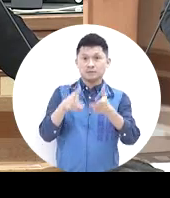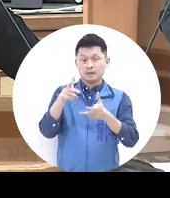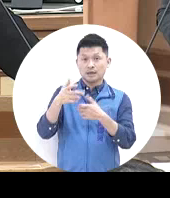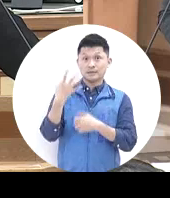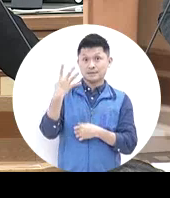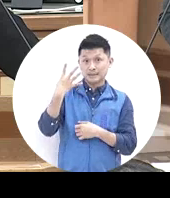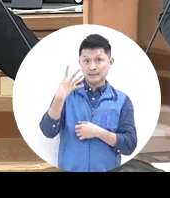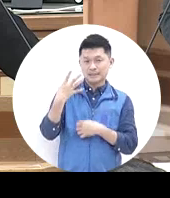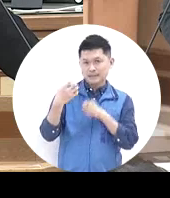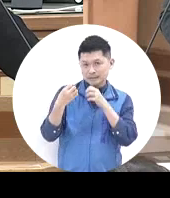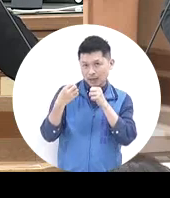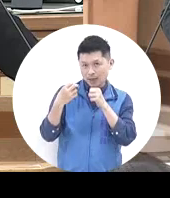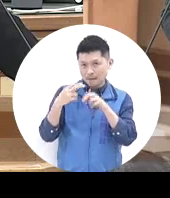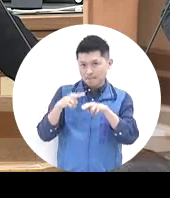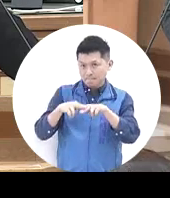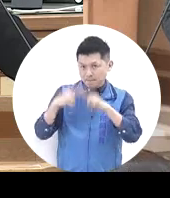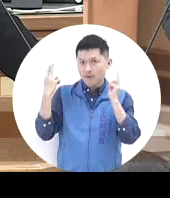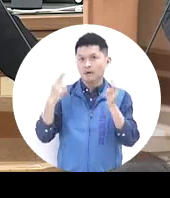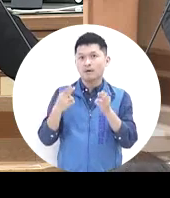吗？